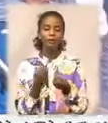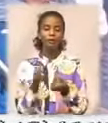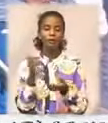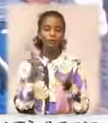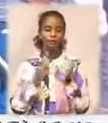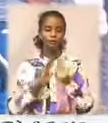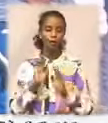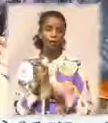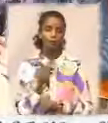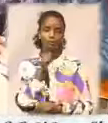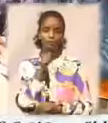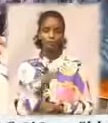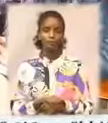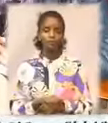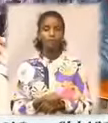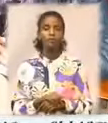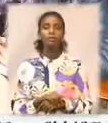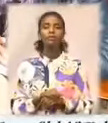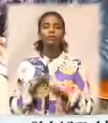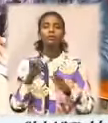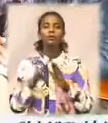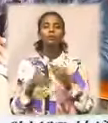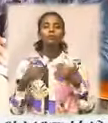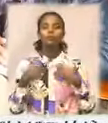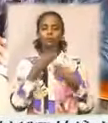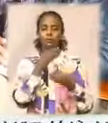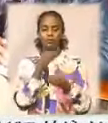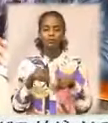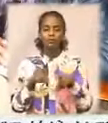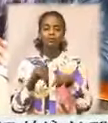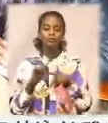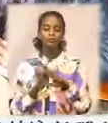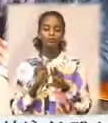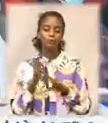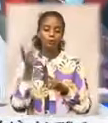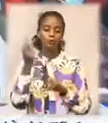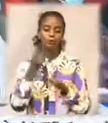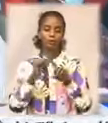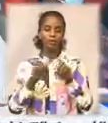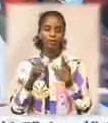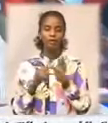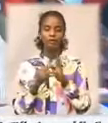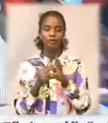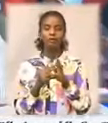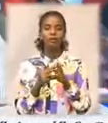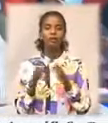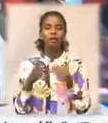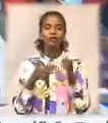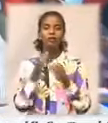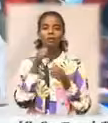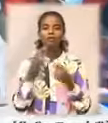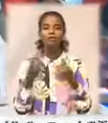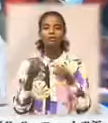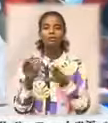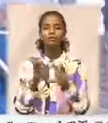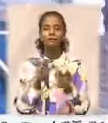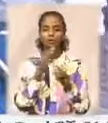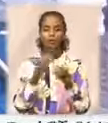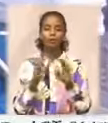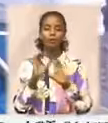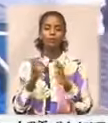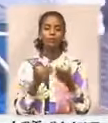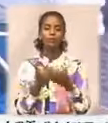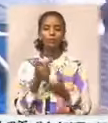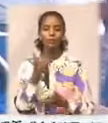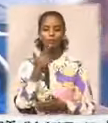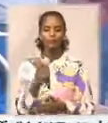ችግራችን አይሆንም። በየተዋረዱ ያለው የግብርና ባለሙያና አመራሩ ከወትሮ በተለየ መልኩ ያላሰለሰ ጥረት ለማድረግ ከተግባቦት ተደርሷልም